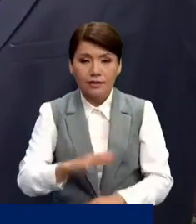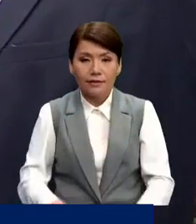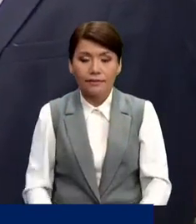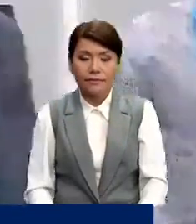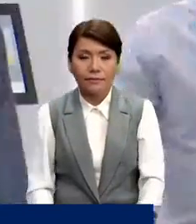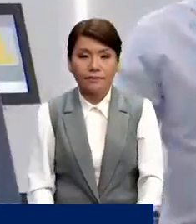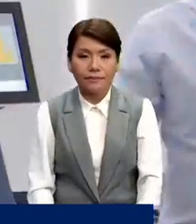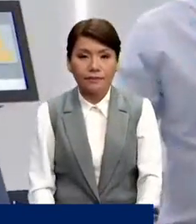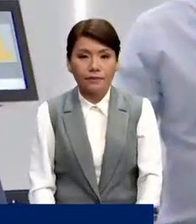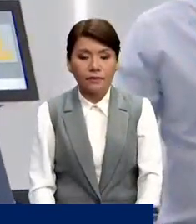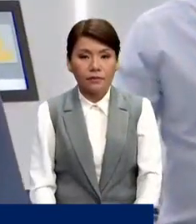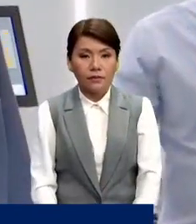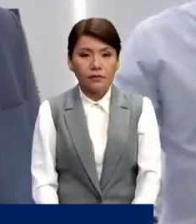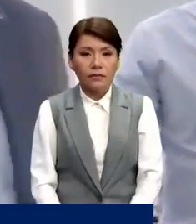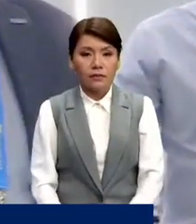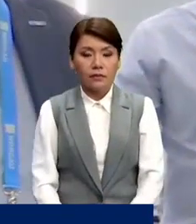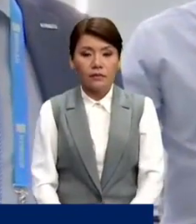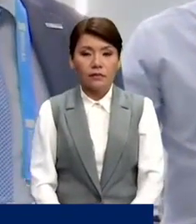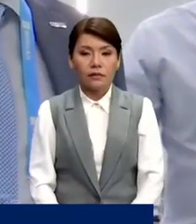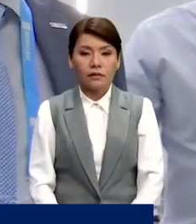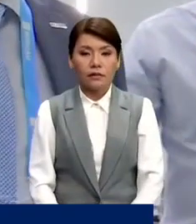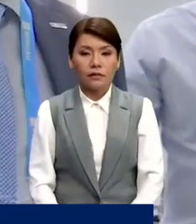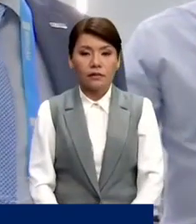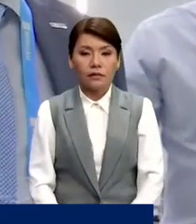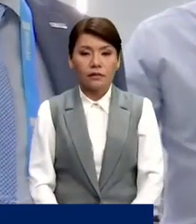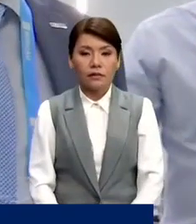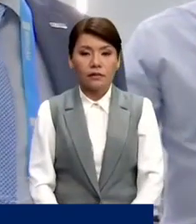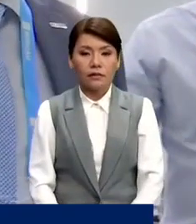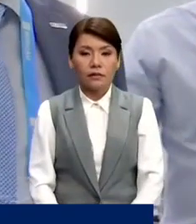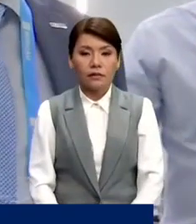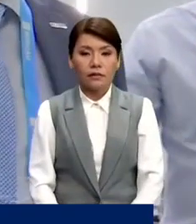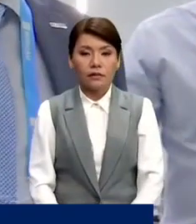экономики страны. Галина Трощева, Наурыс Базаров, телеканал Атамекен Бизнес, Астана.